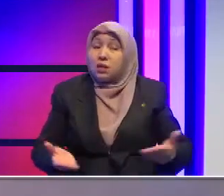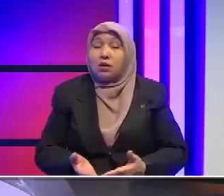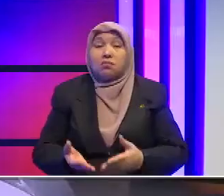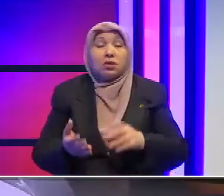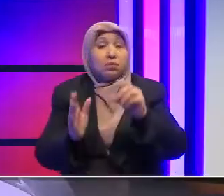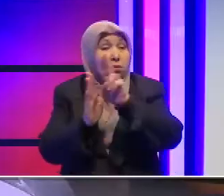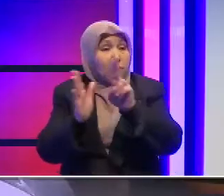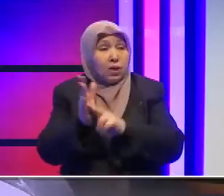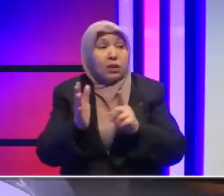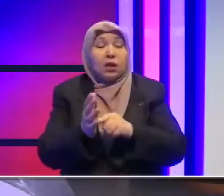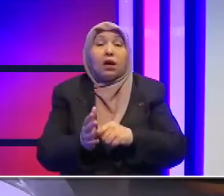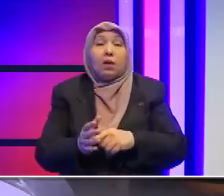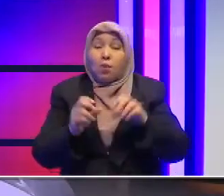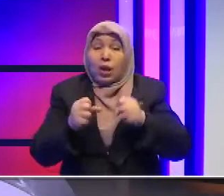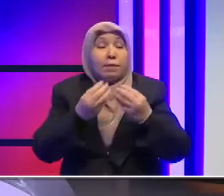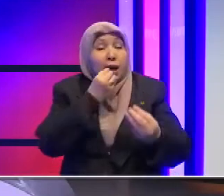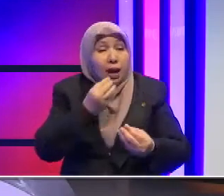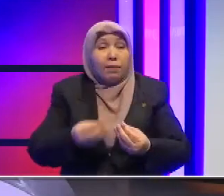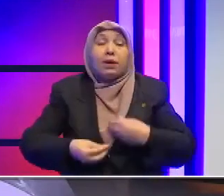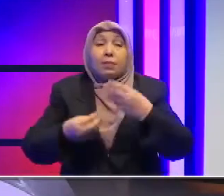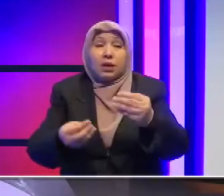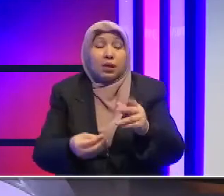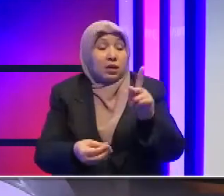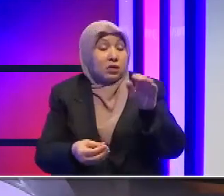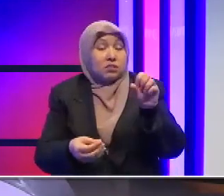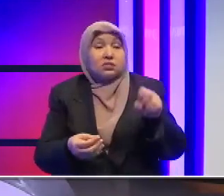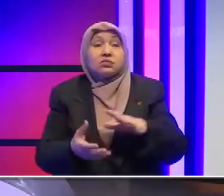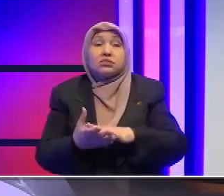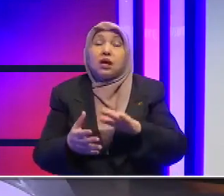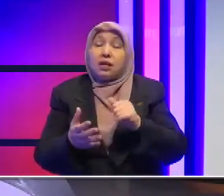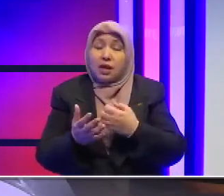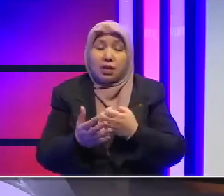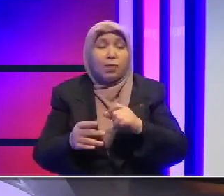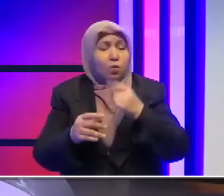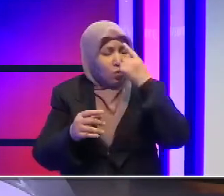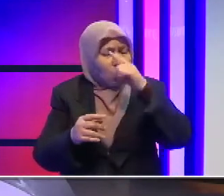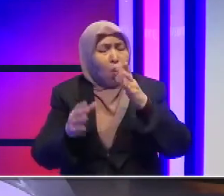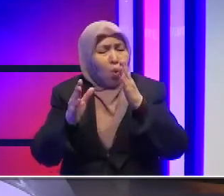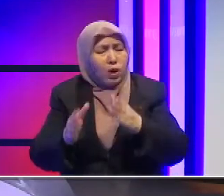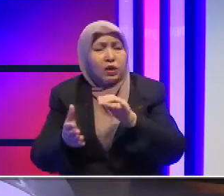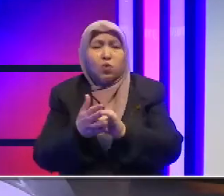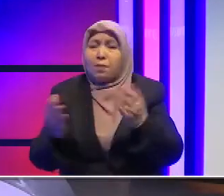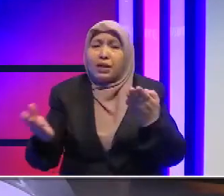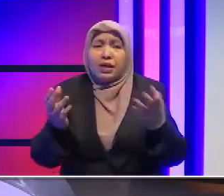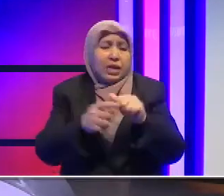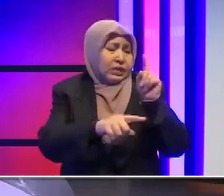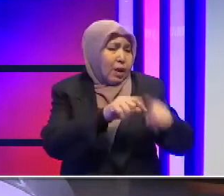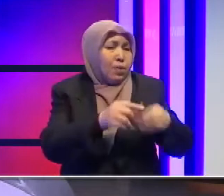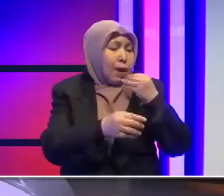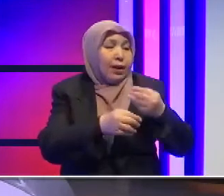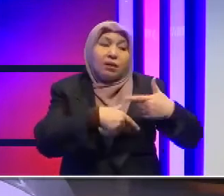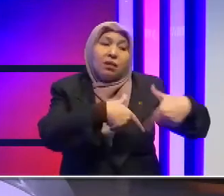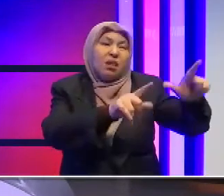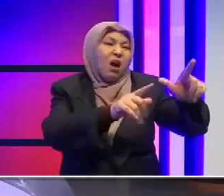pun, kalau sembelihan boleh makan itu memberi kesan sosial Ustaz ya. Betul. Ekonomi setempat berbanding dengan yang tadi itu, kita tak boleh makan habis gitu